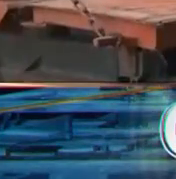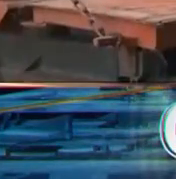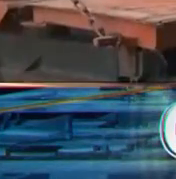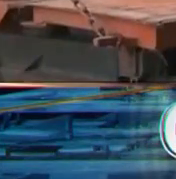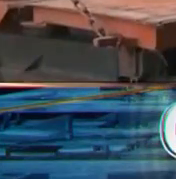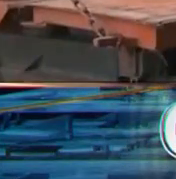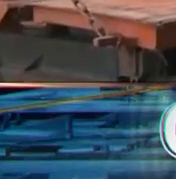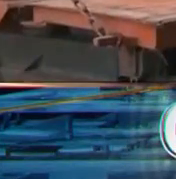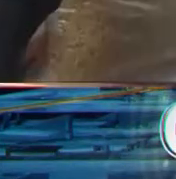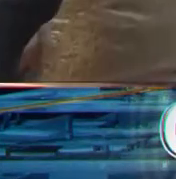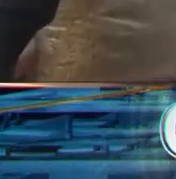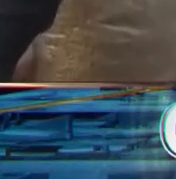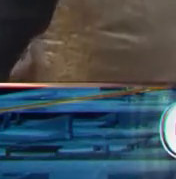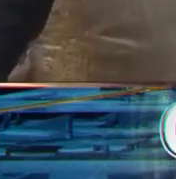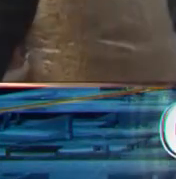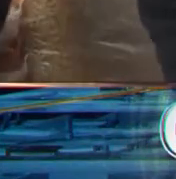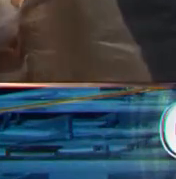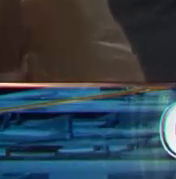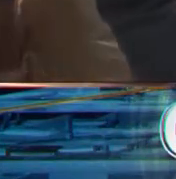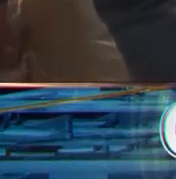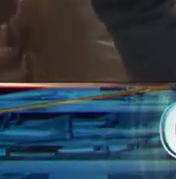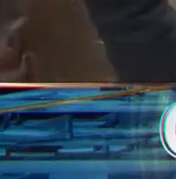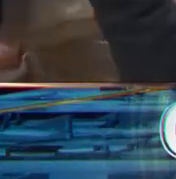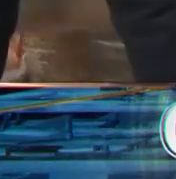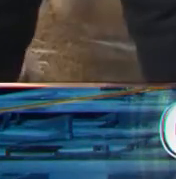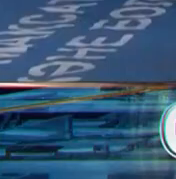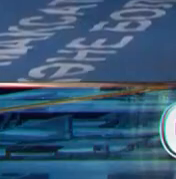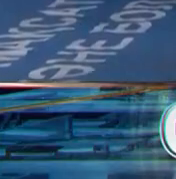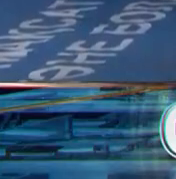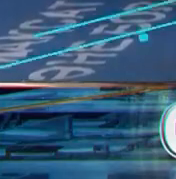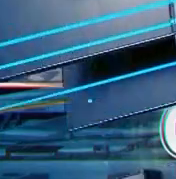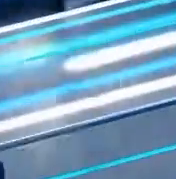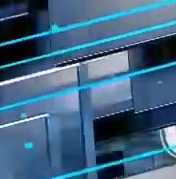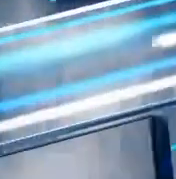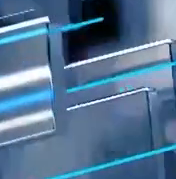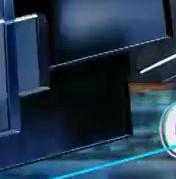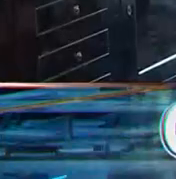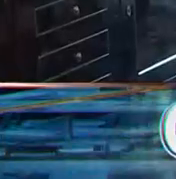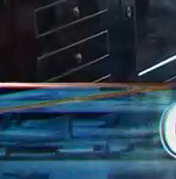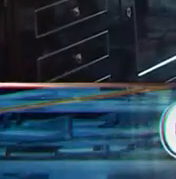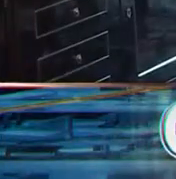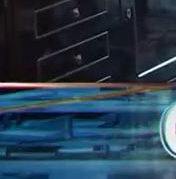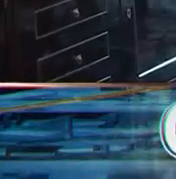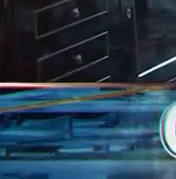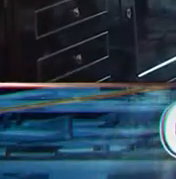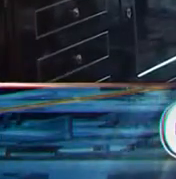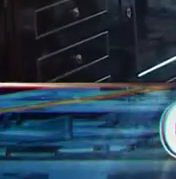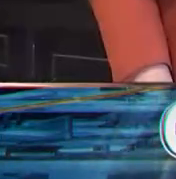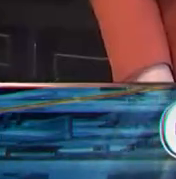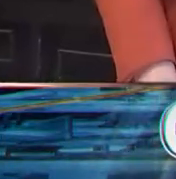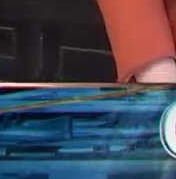Безбергемес. Сразу 100 семей Талгарского района получили помощь от местного мецената. Они сражались за